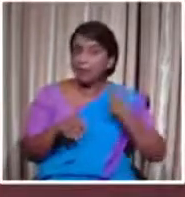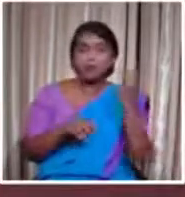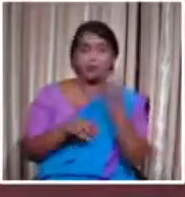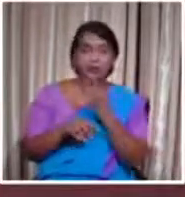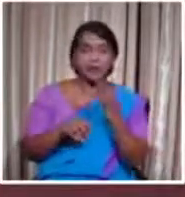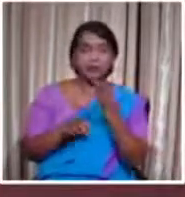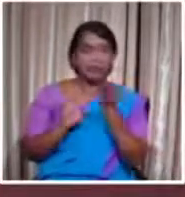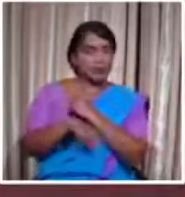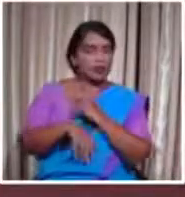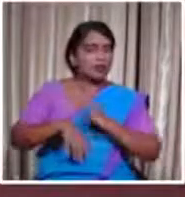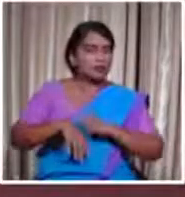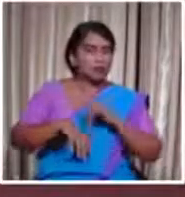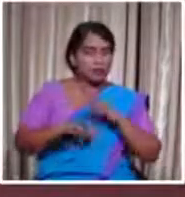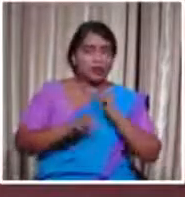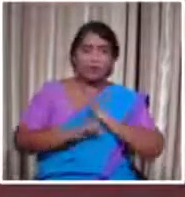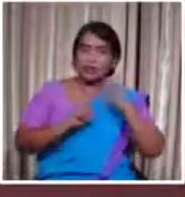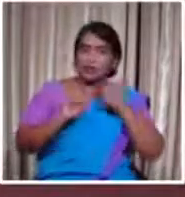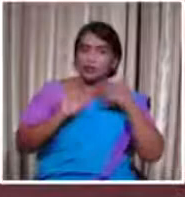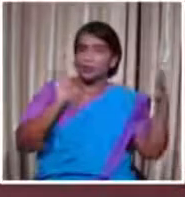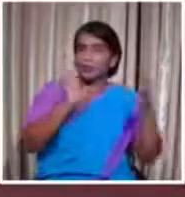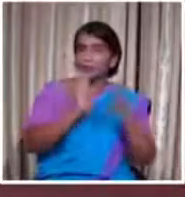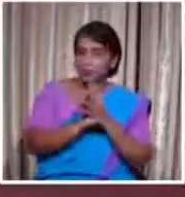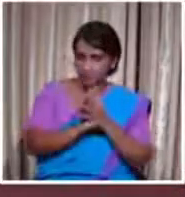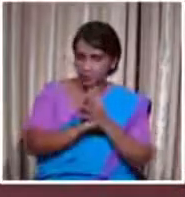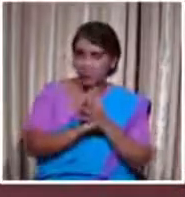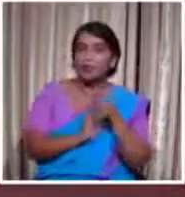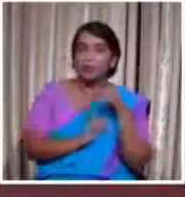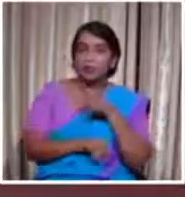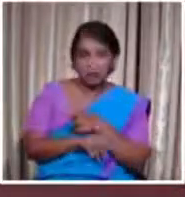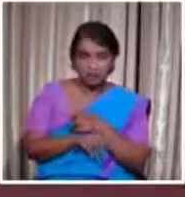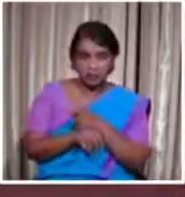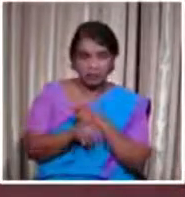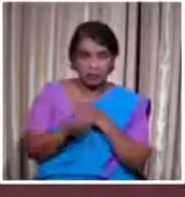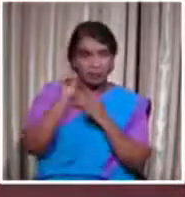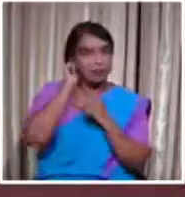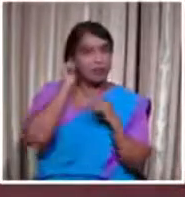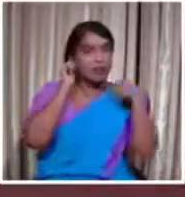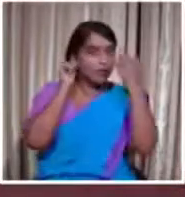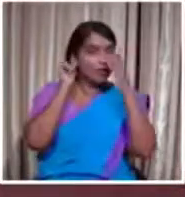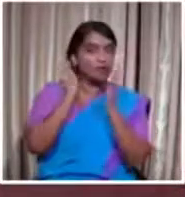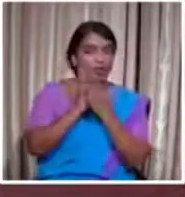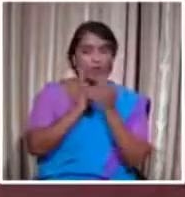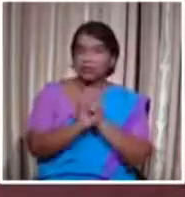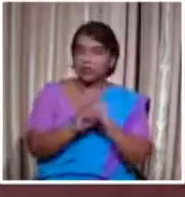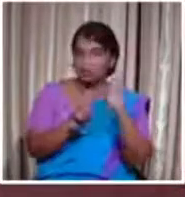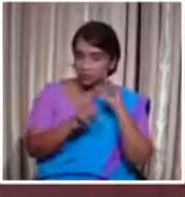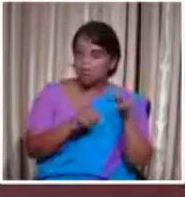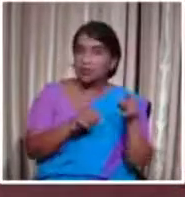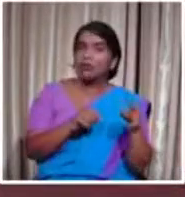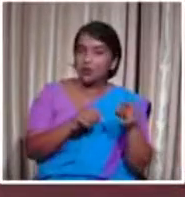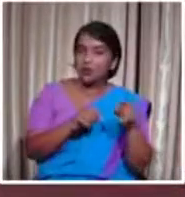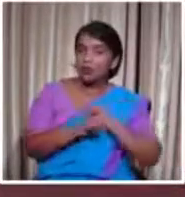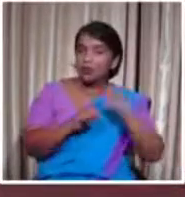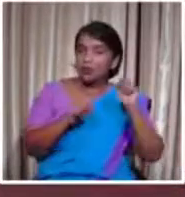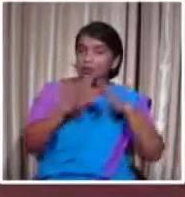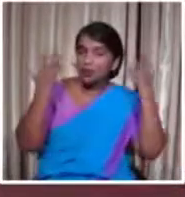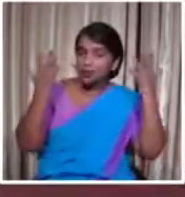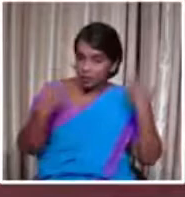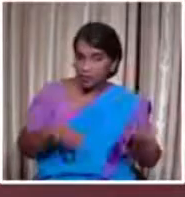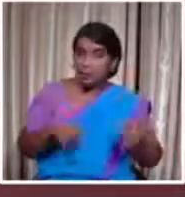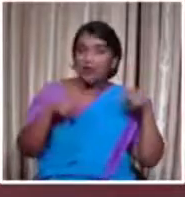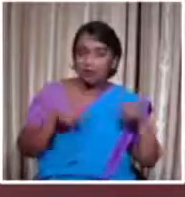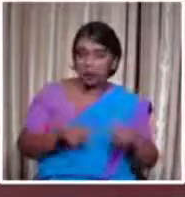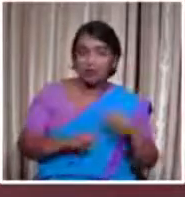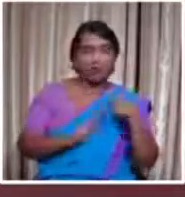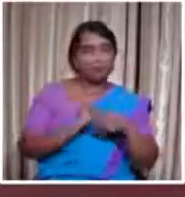පෞගිය කාලෙම මේ අරගලයත් එක්ක සම්බන්ධ වෙච්ච අය. එයාගේ මුහුණු පොතේ දාලා තිබුණා. එයාගේ අරගලය අවසන් කරා අද මේ